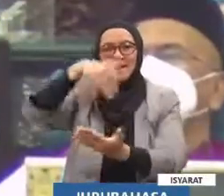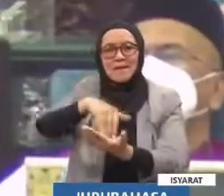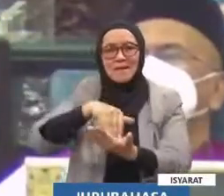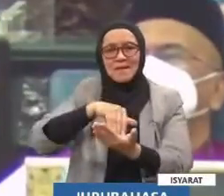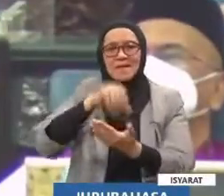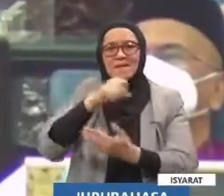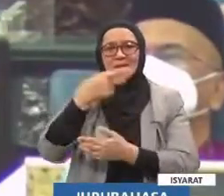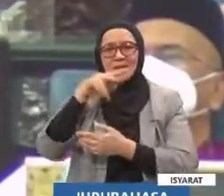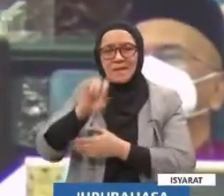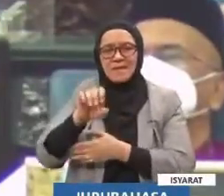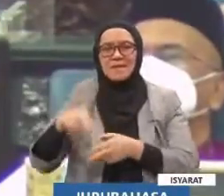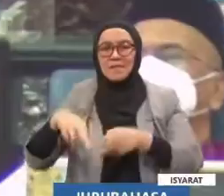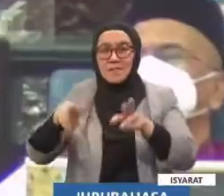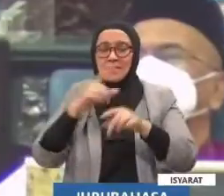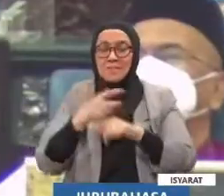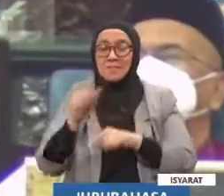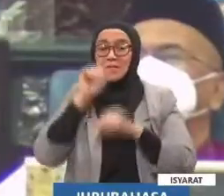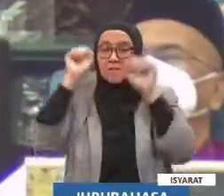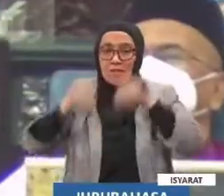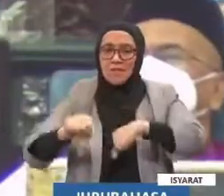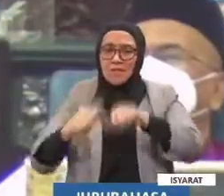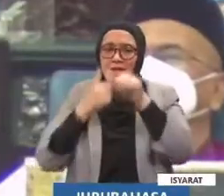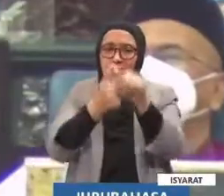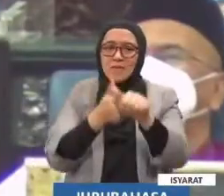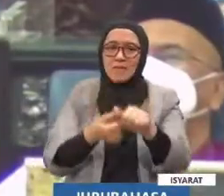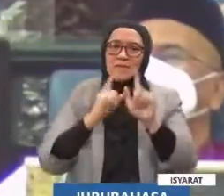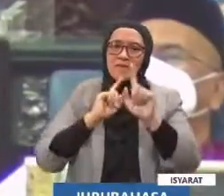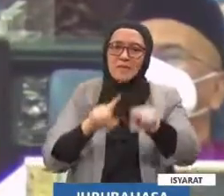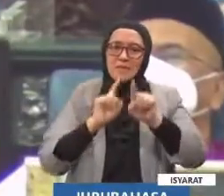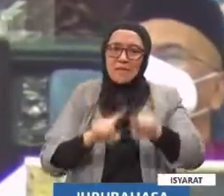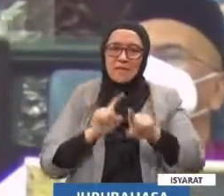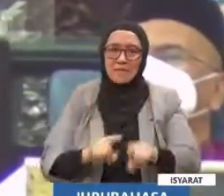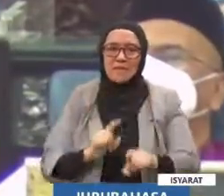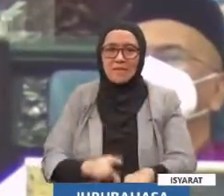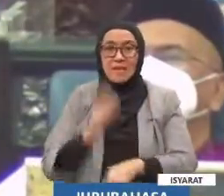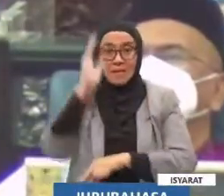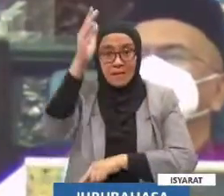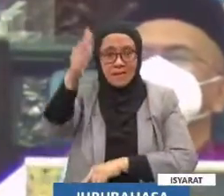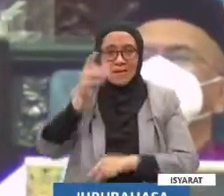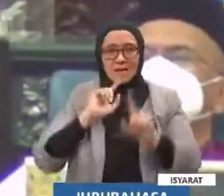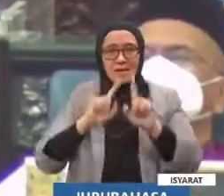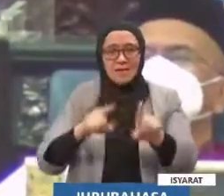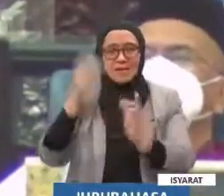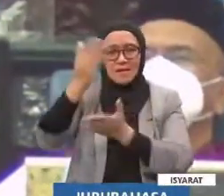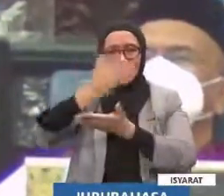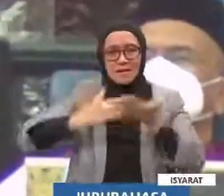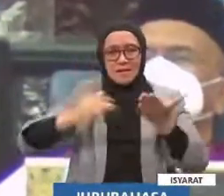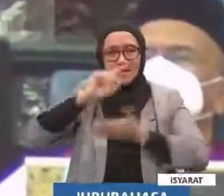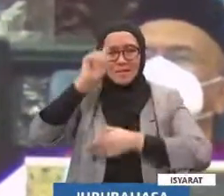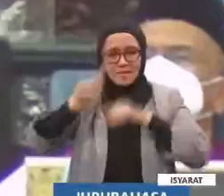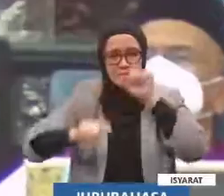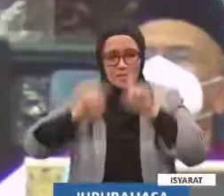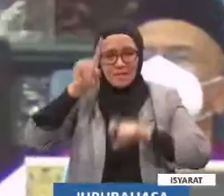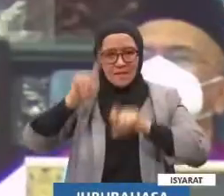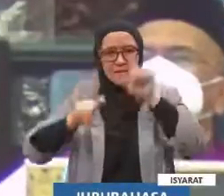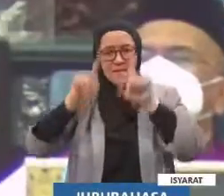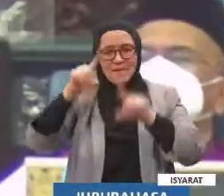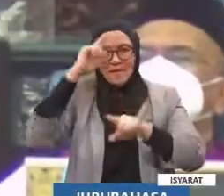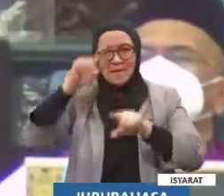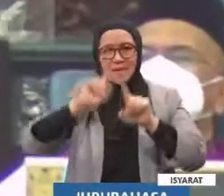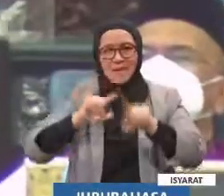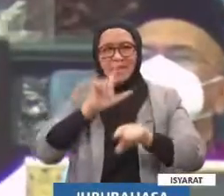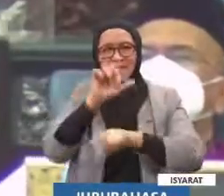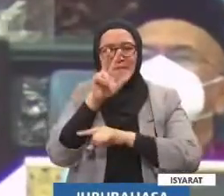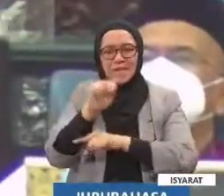bersidang di Parlimen. Dan yang kedua ialah saya dapati tidak banyak pusat R&R di CSR ini. Jadi adakah kerajaan berhasrat